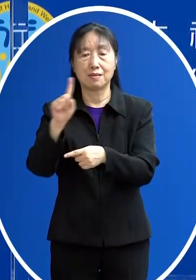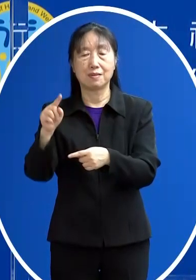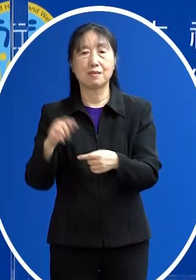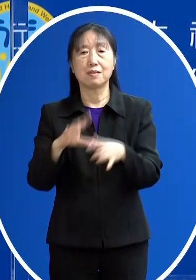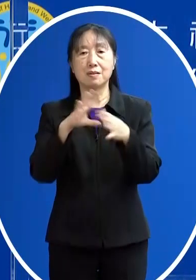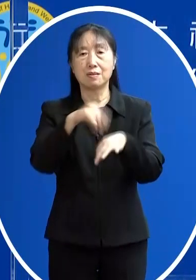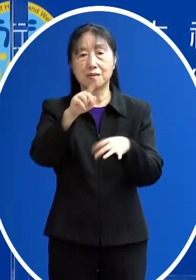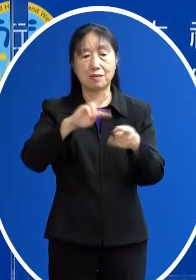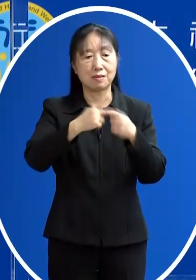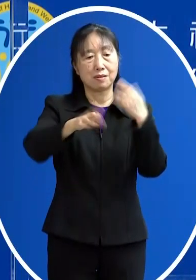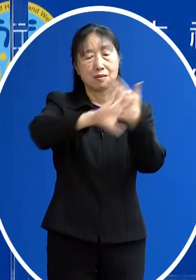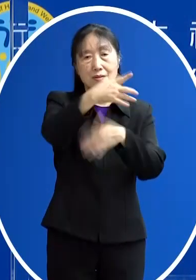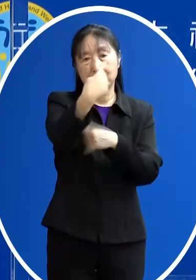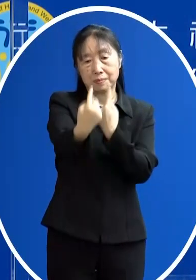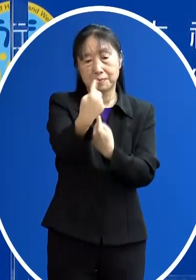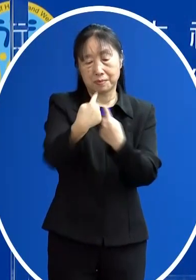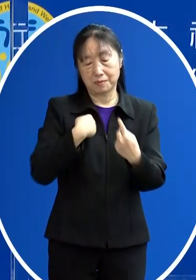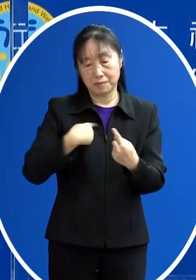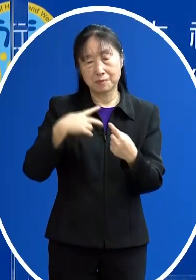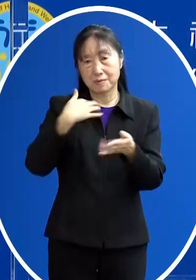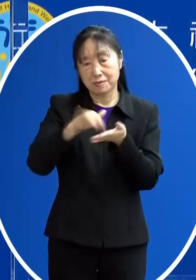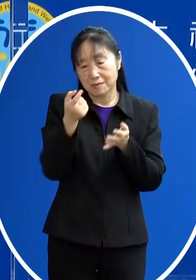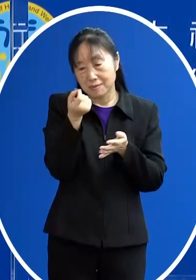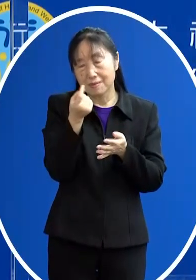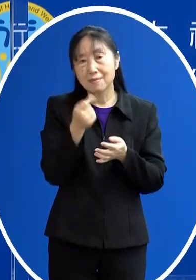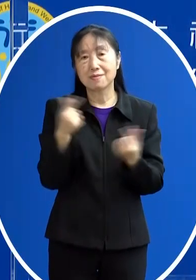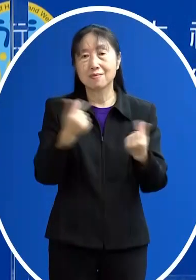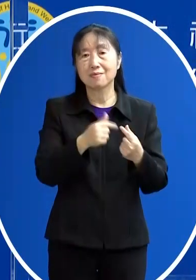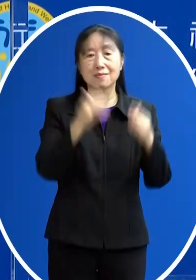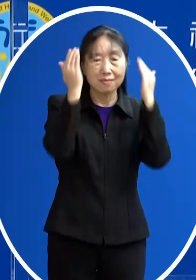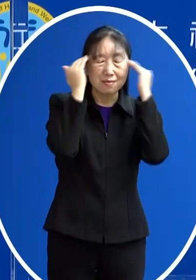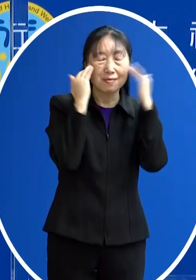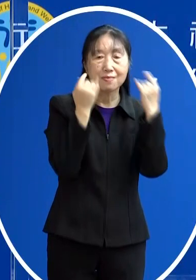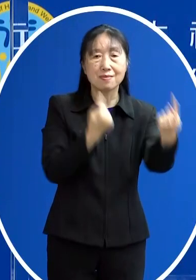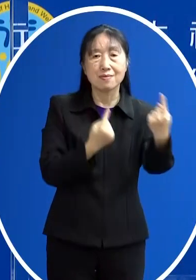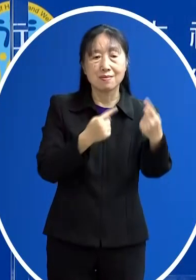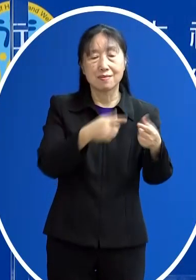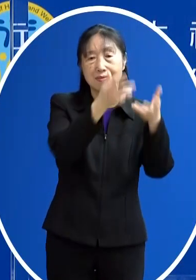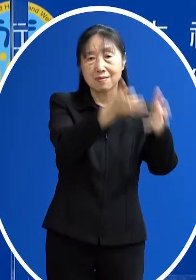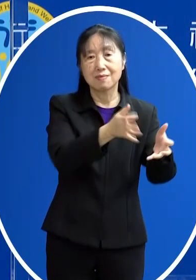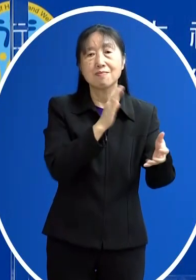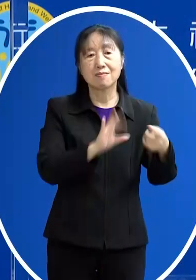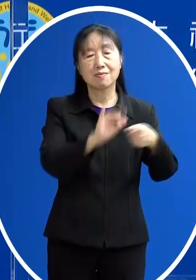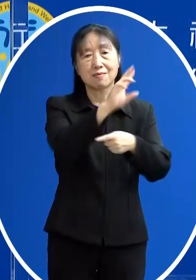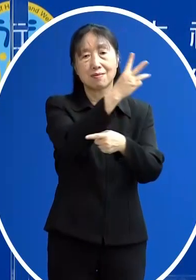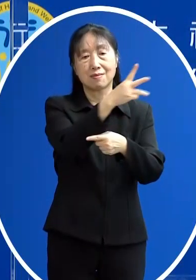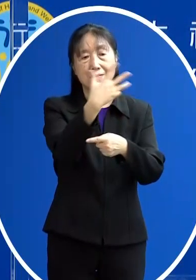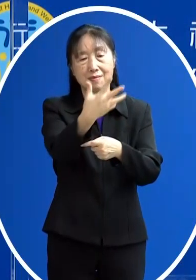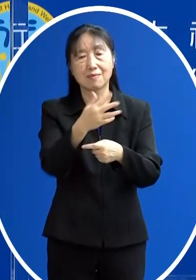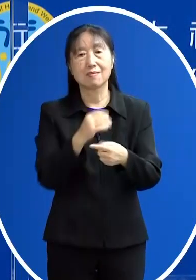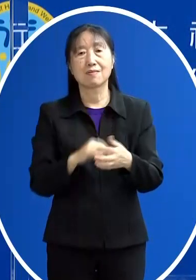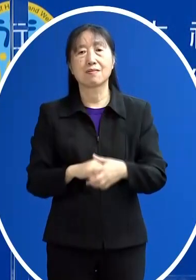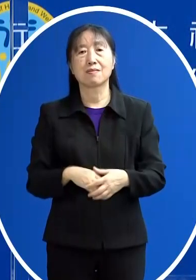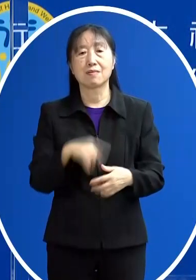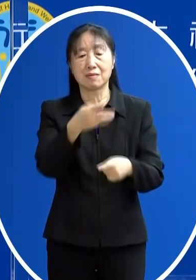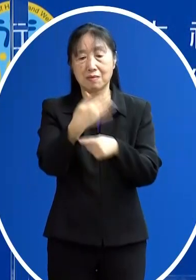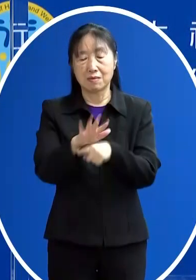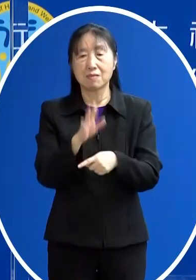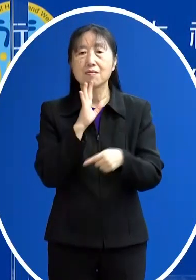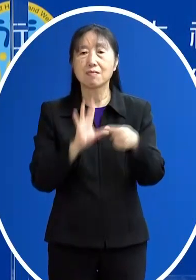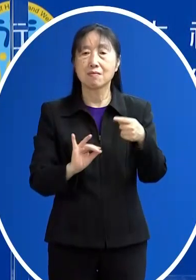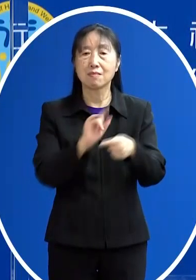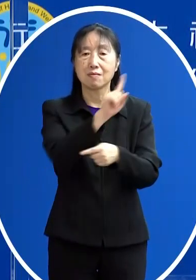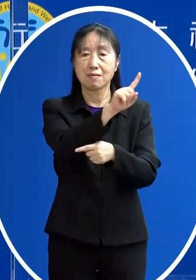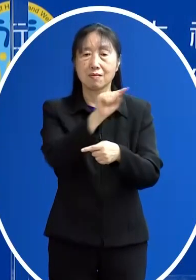比，我们都是稍微算低一点，像我们邻近的韩国的重症率是大概 0.38% 左右，那致死率的话